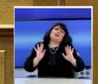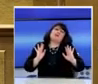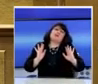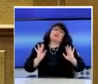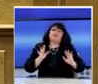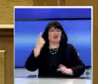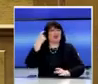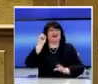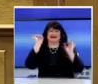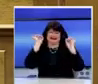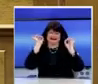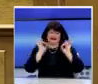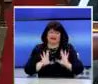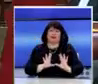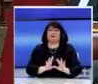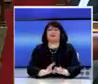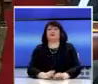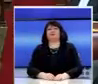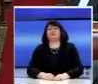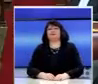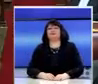Αποκλεισμένος από την πραγματικότητα.